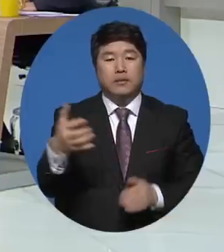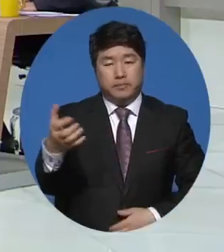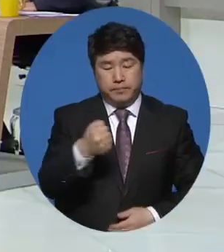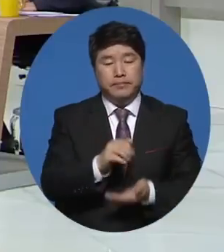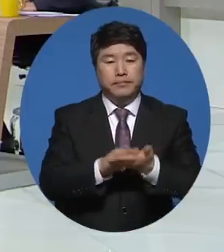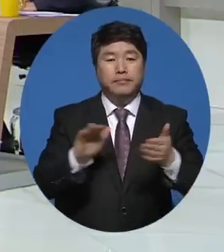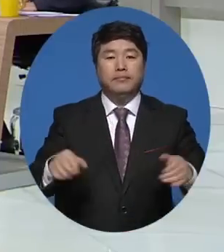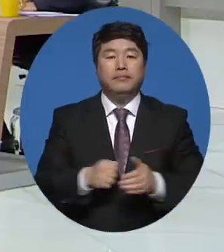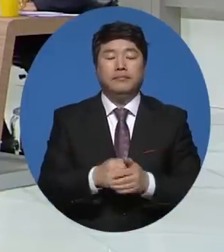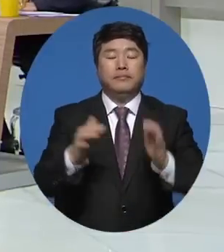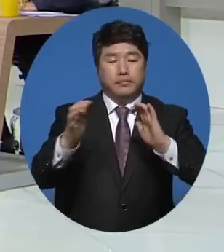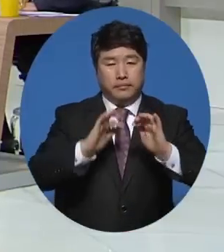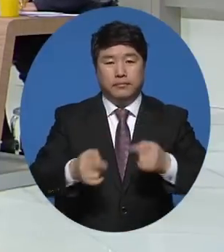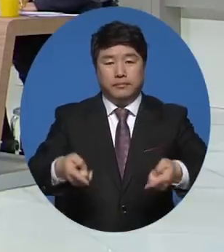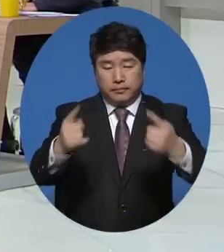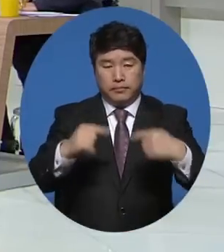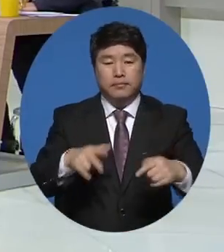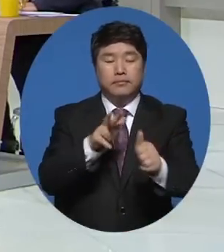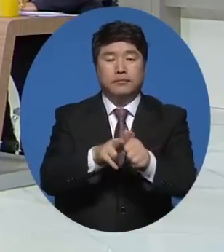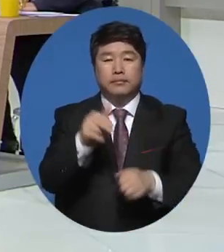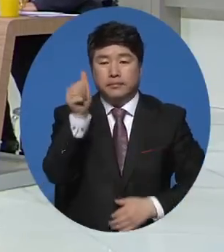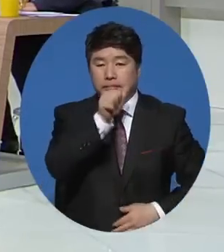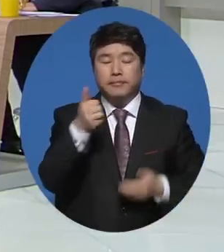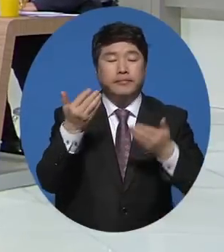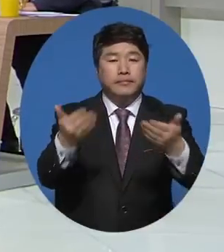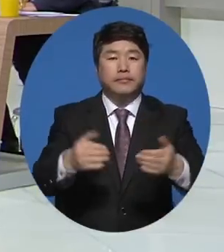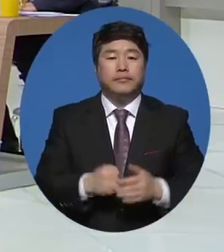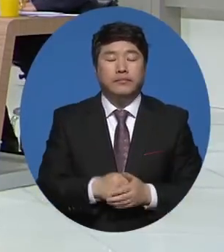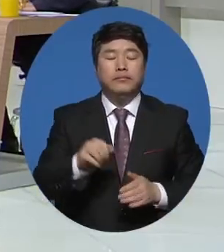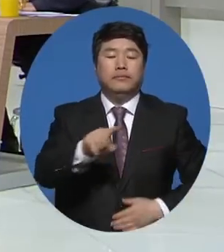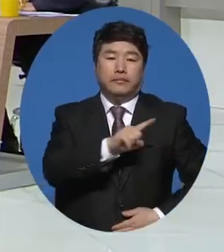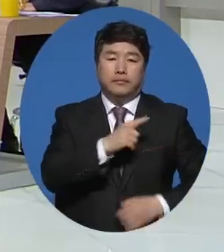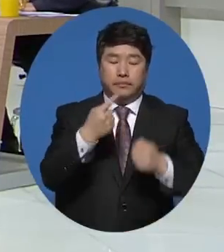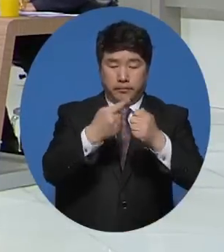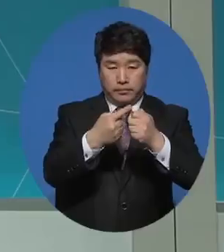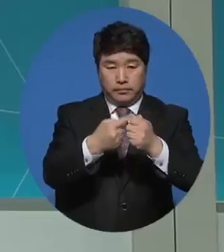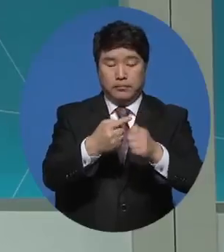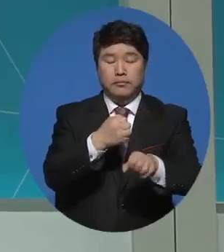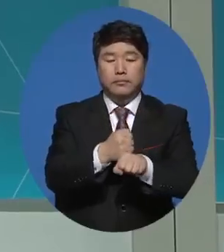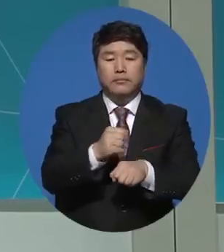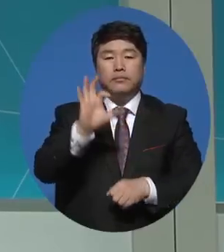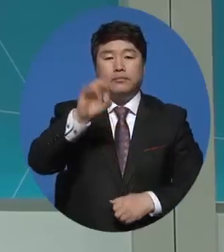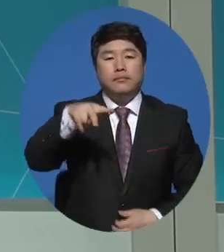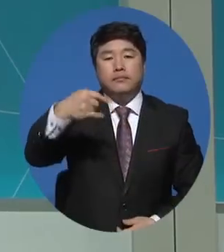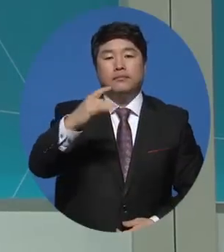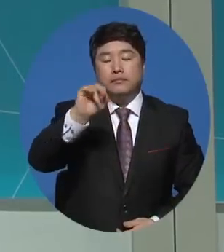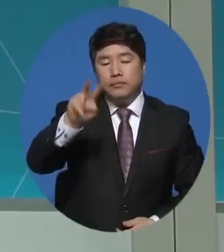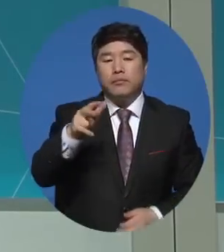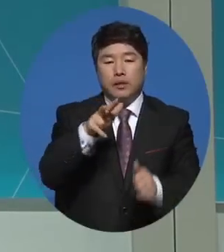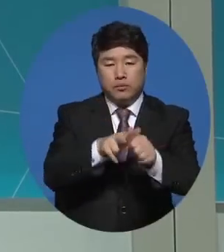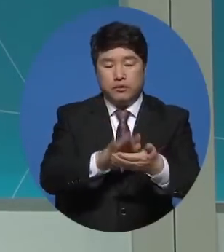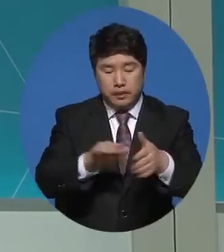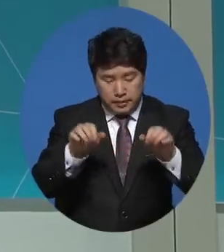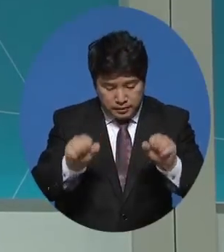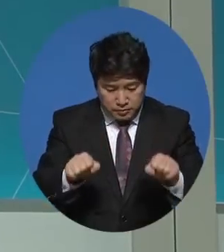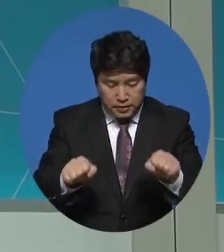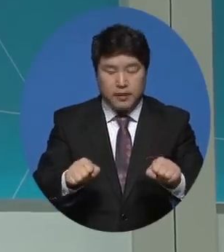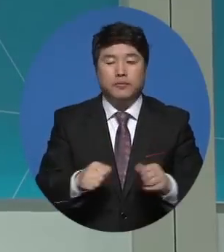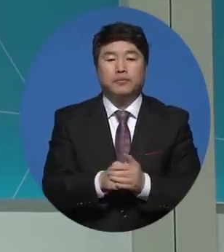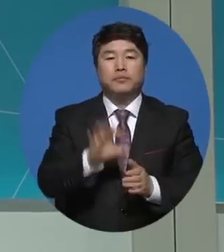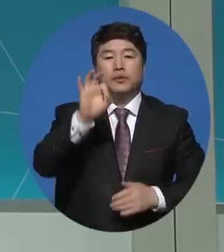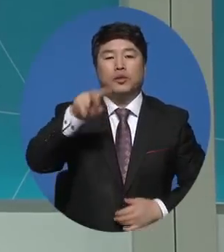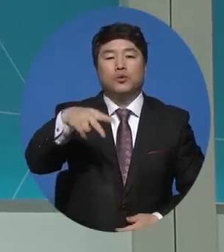하겠습니다 토론에 참여한 후보들을 소개하겠습니다 먼저 기호 1번 유승민 후보입니다 예 안녕하십니까